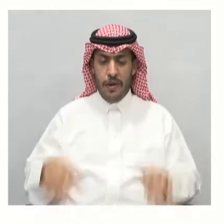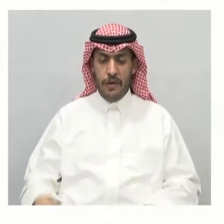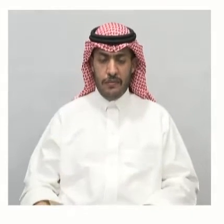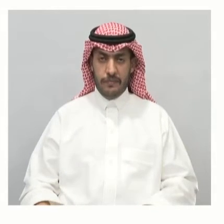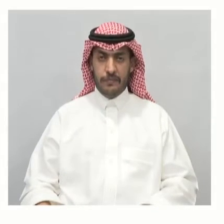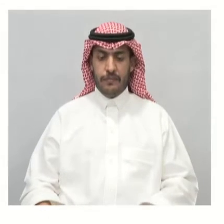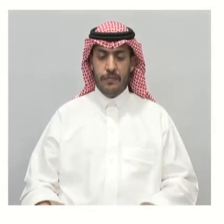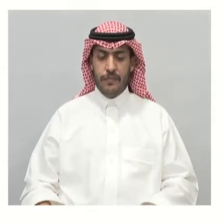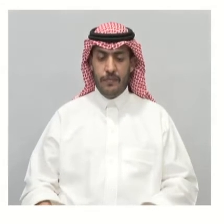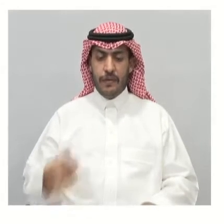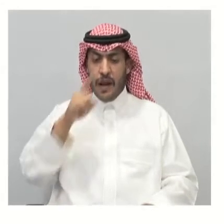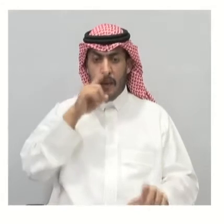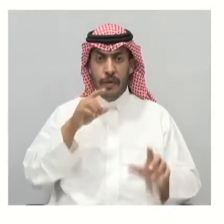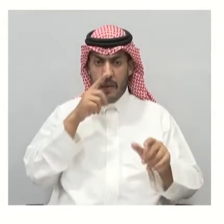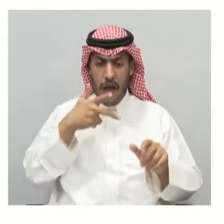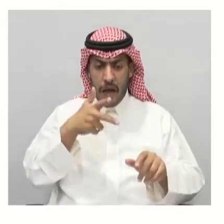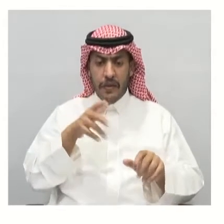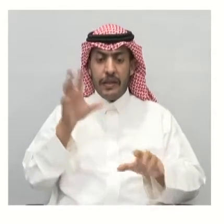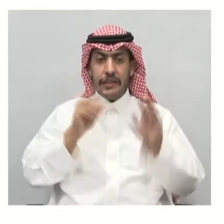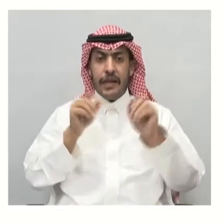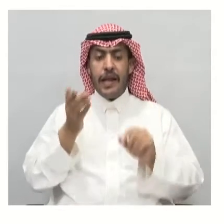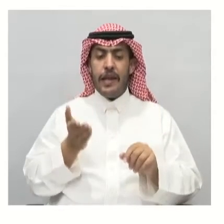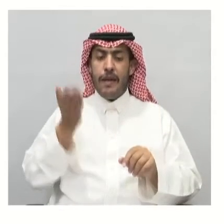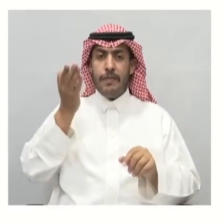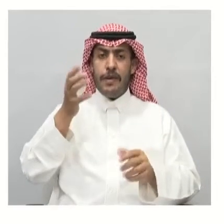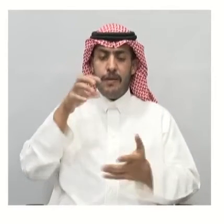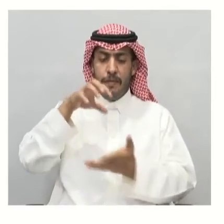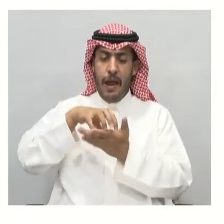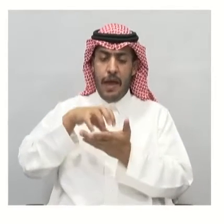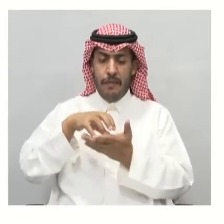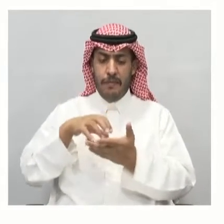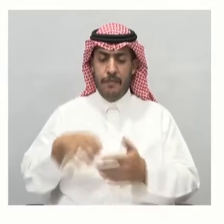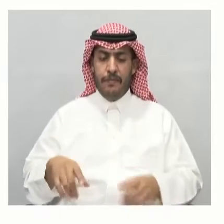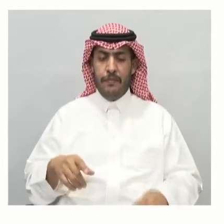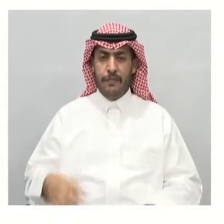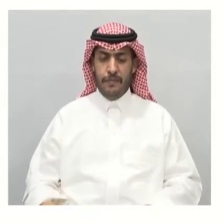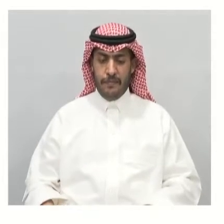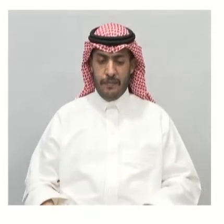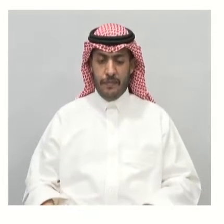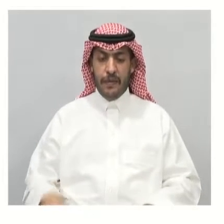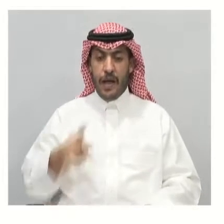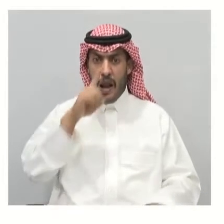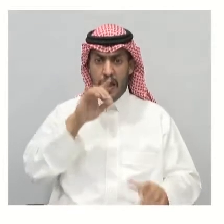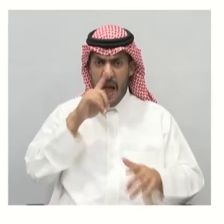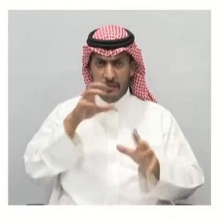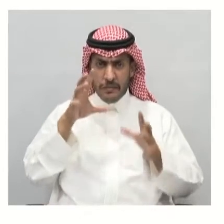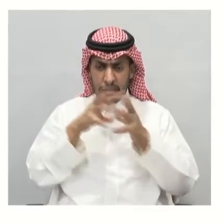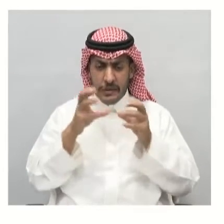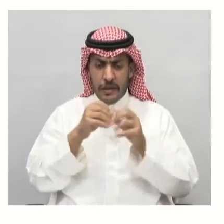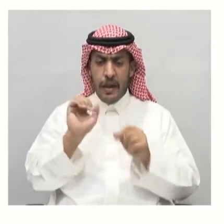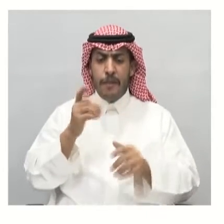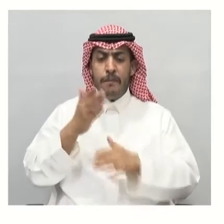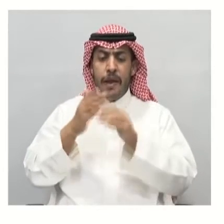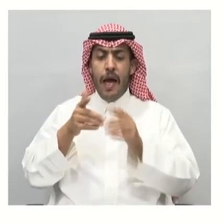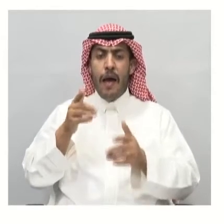السماويه ان يتحدث عن قصه نبي الله ابراهيم عليه السلام ان يصف بناء النبي ابراهيم